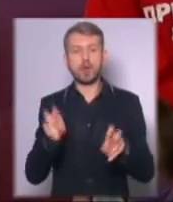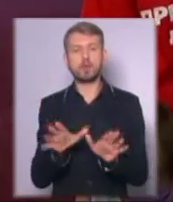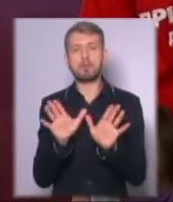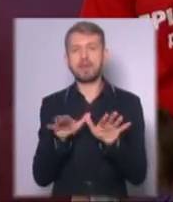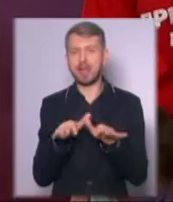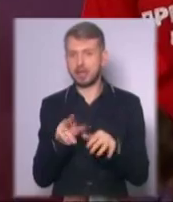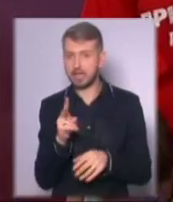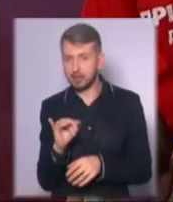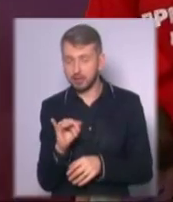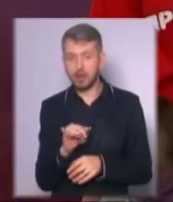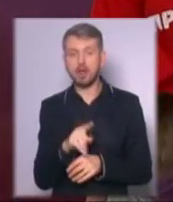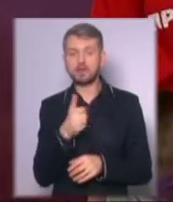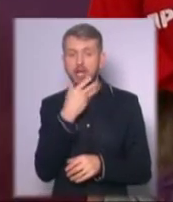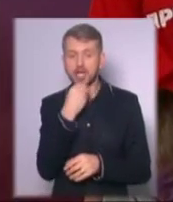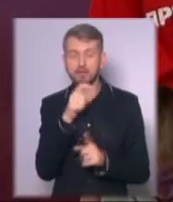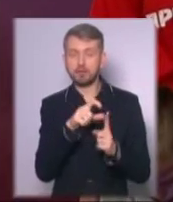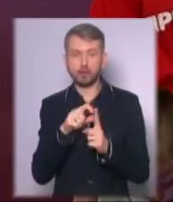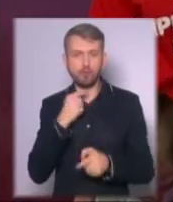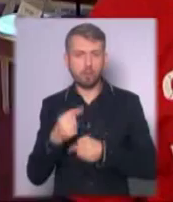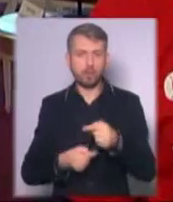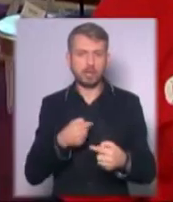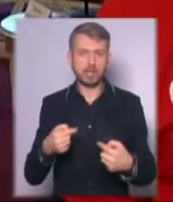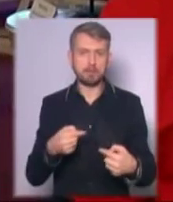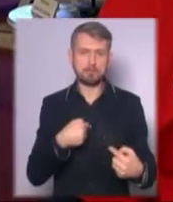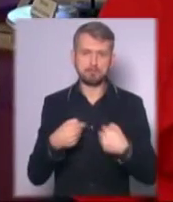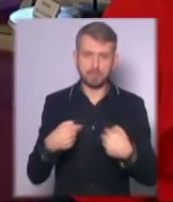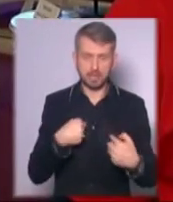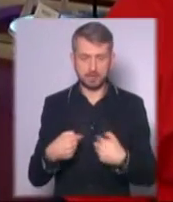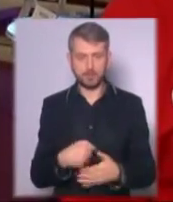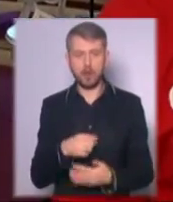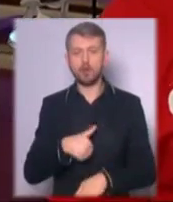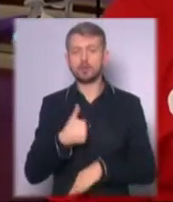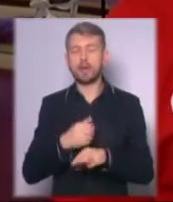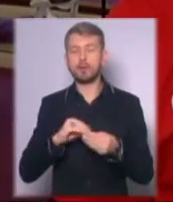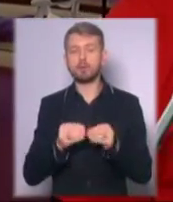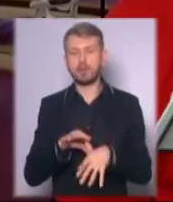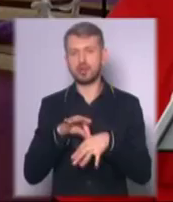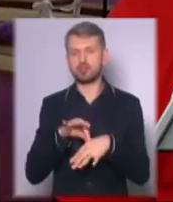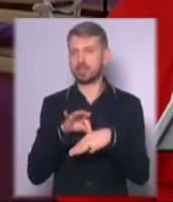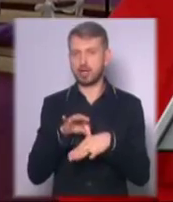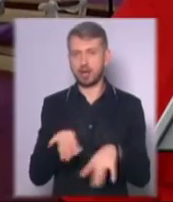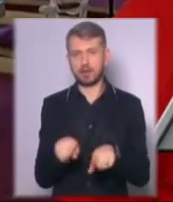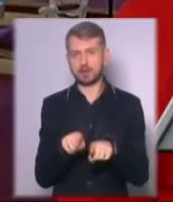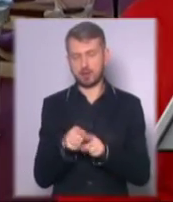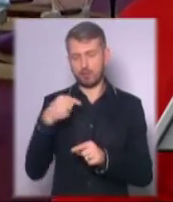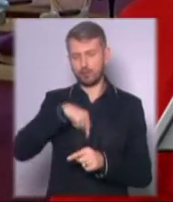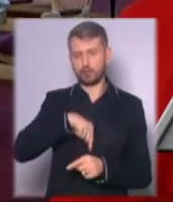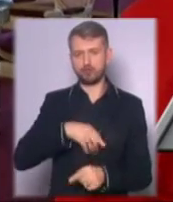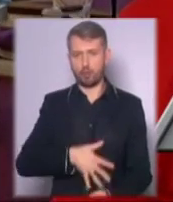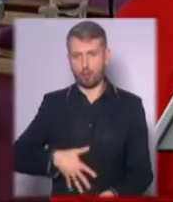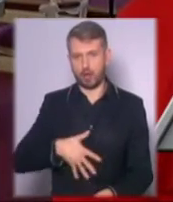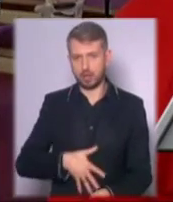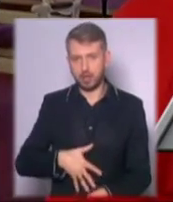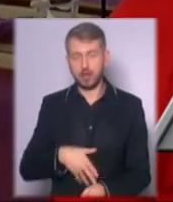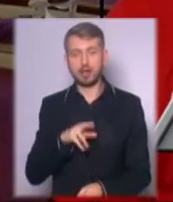красивим словом, каже мати хворого, постійний біль і страждання. Основна проблема – це шкіра. Ну і так само внутрішні органи, бо тому що,